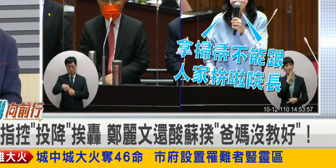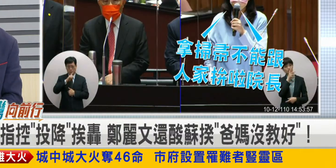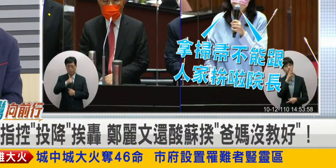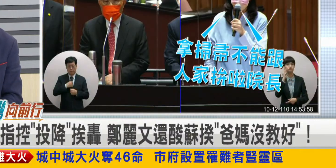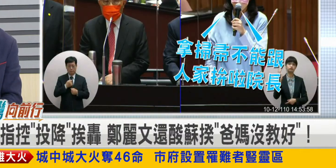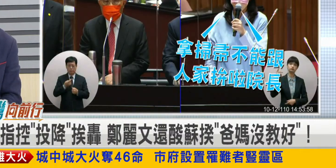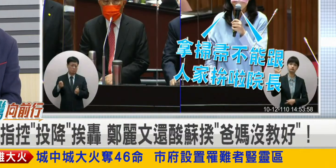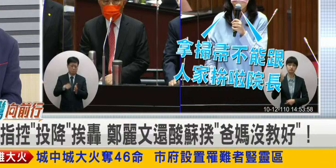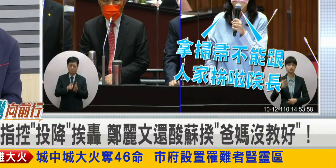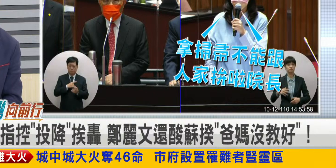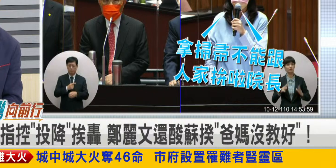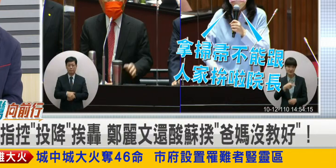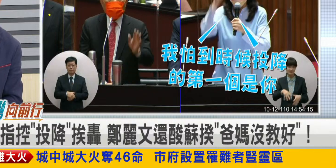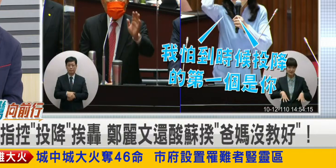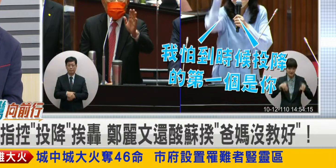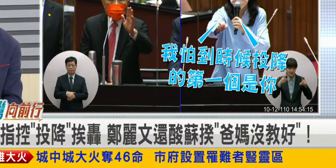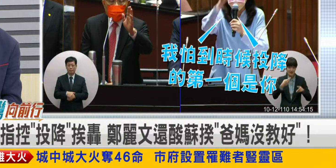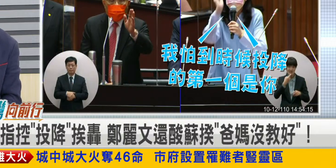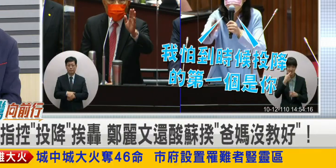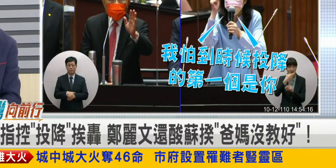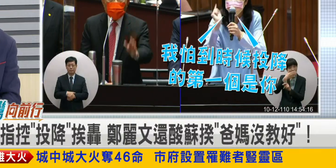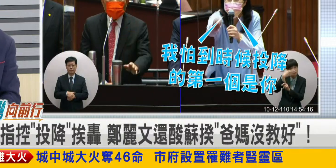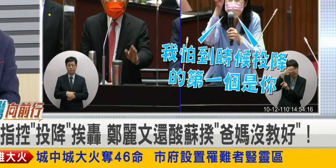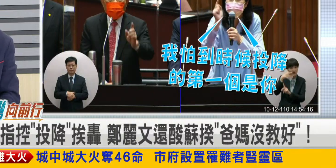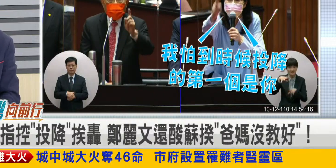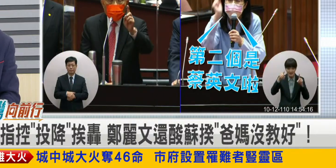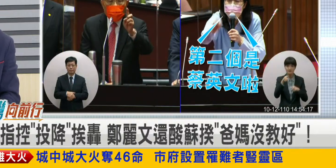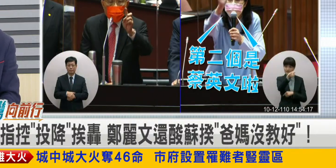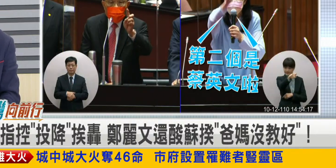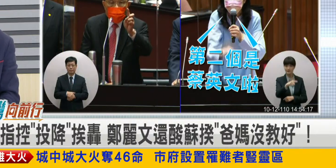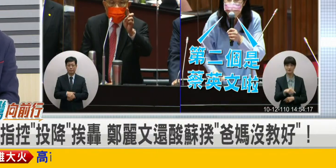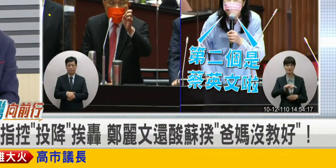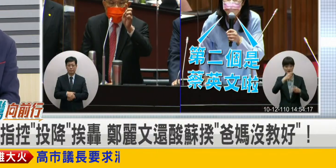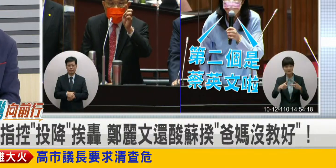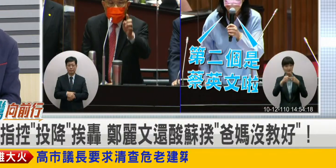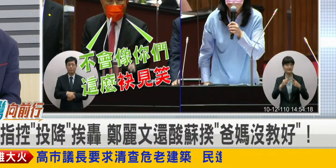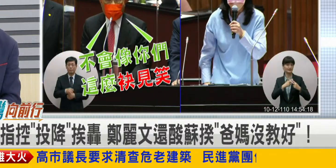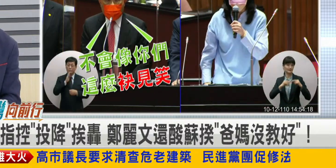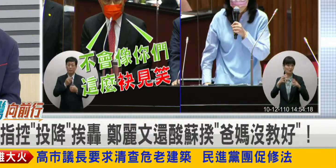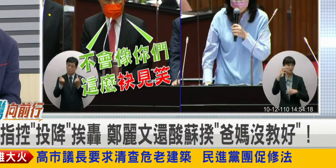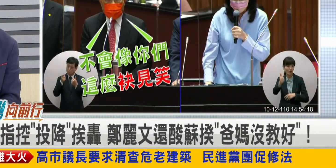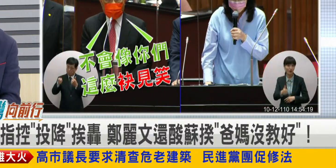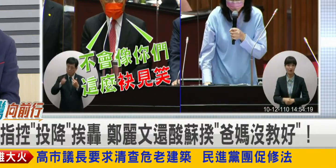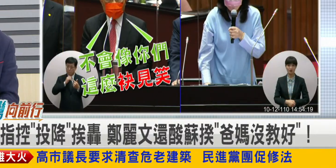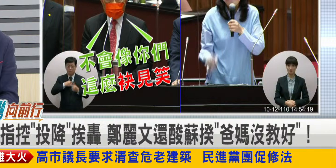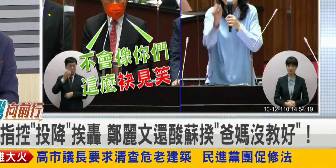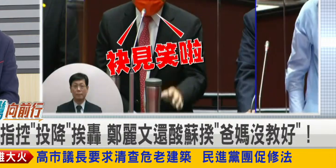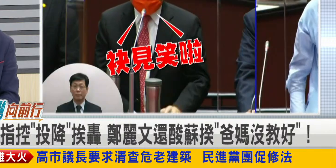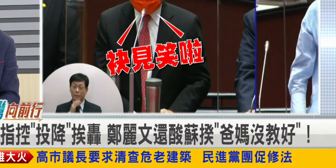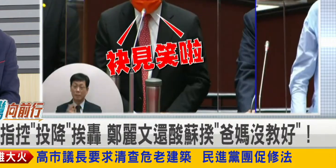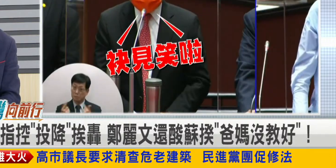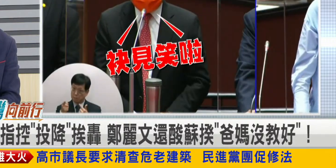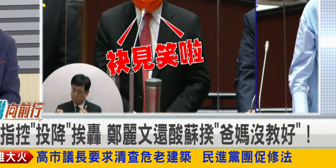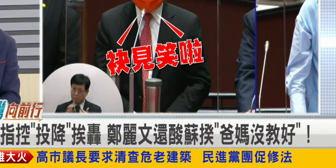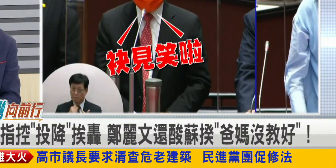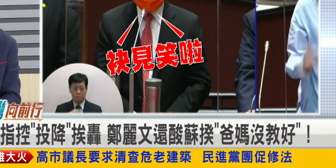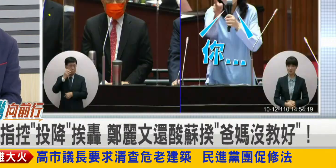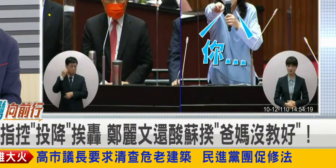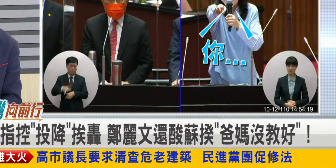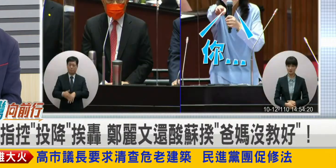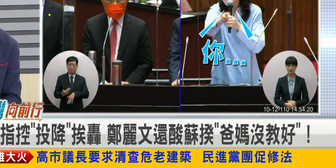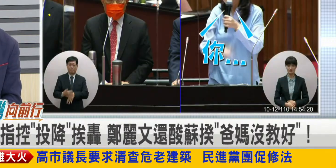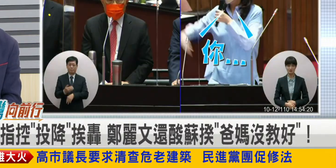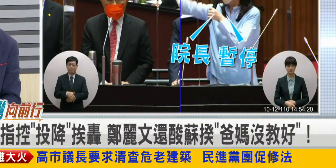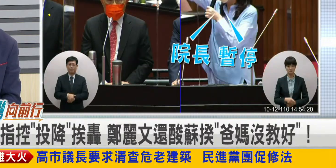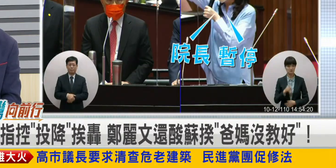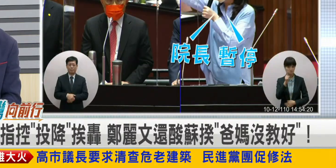没有想过这个引起的整个的外交圈的这个反应有多大？然后我们国内的信心有多大？这我任何